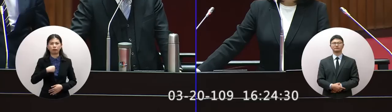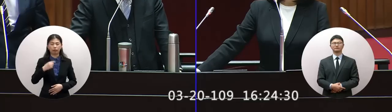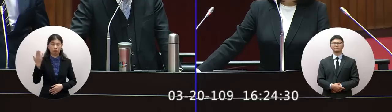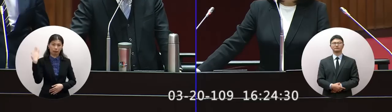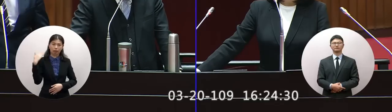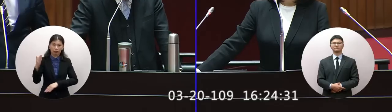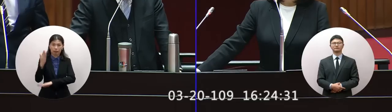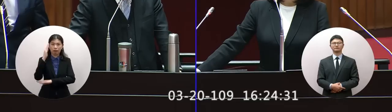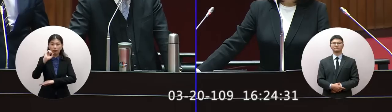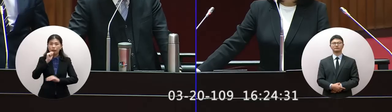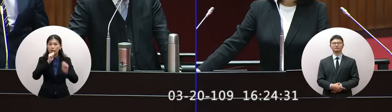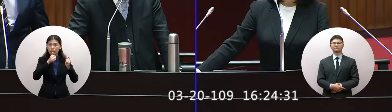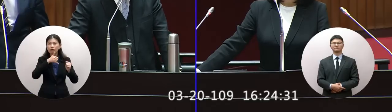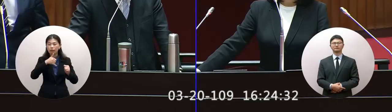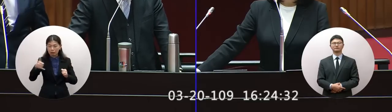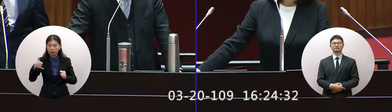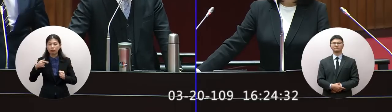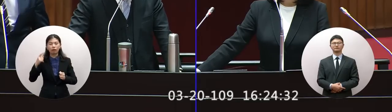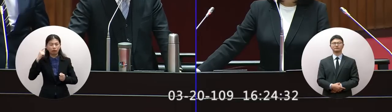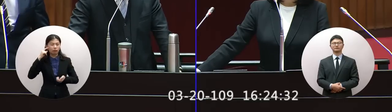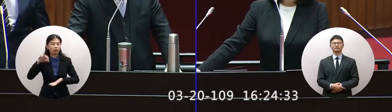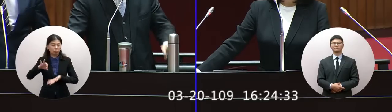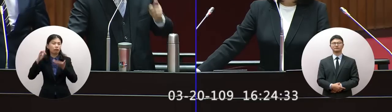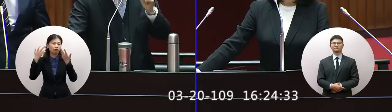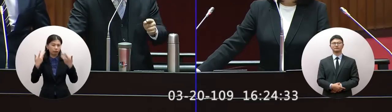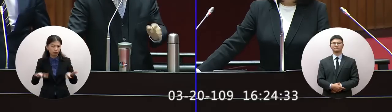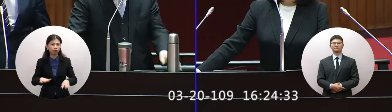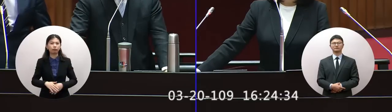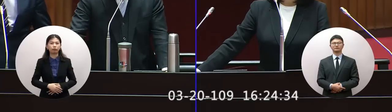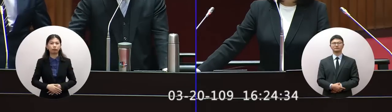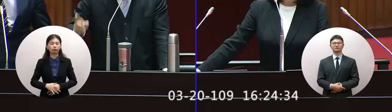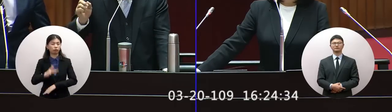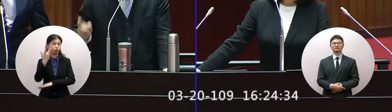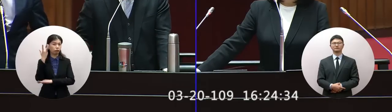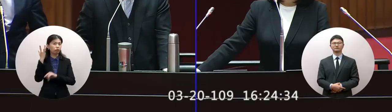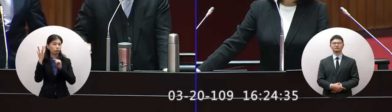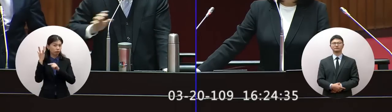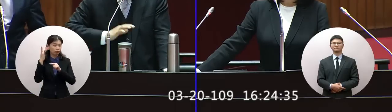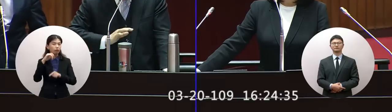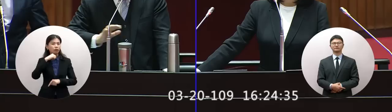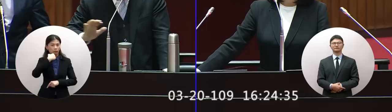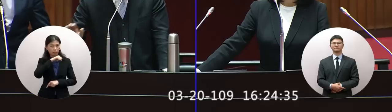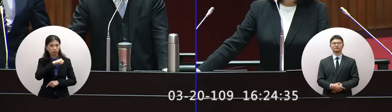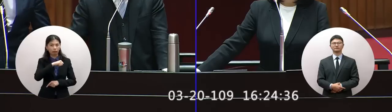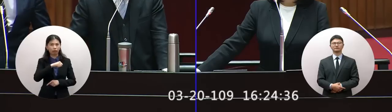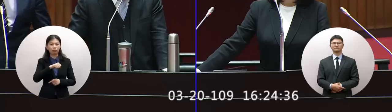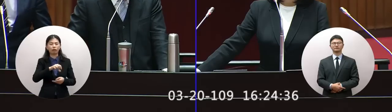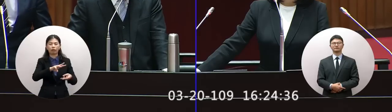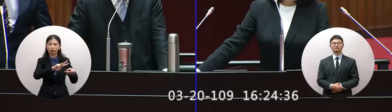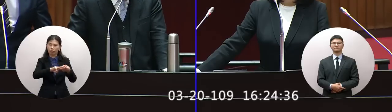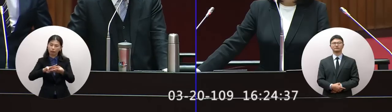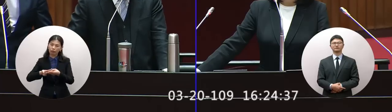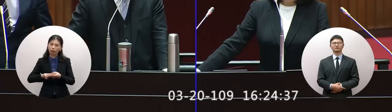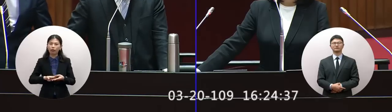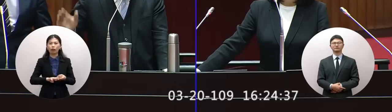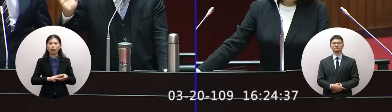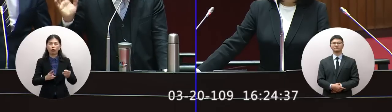员的时代就这样主张。而树在台湾农田休耕